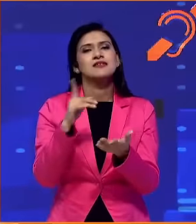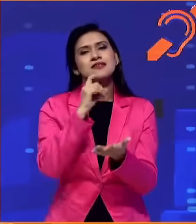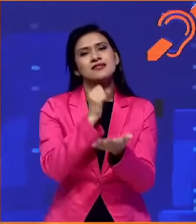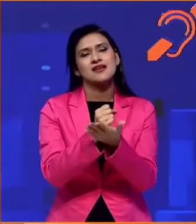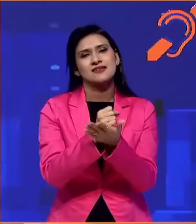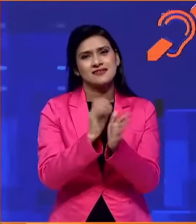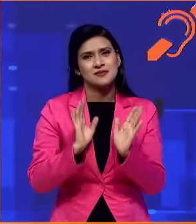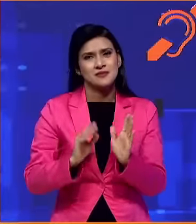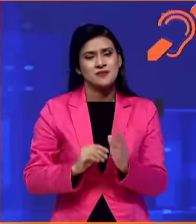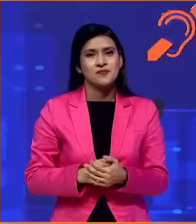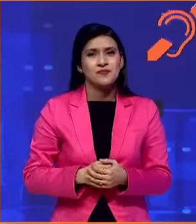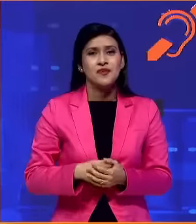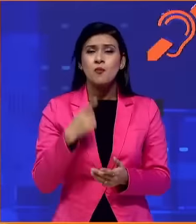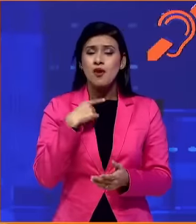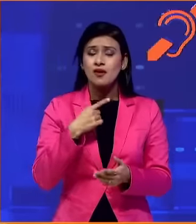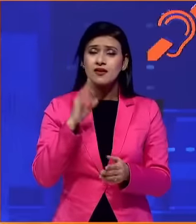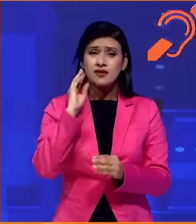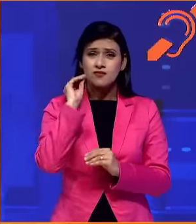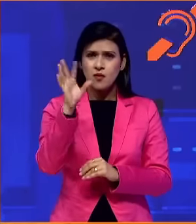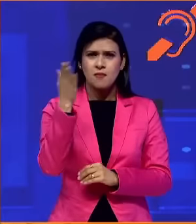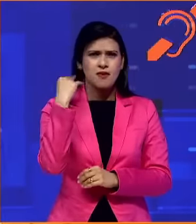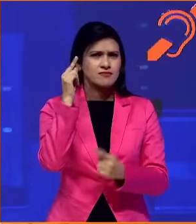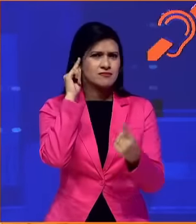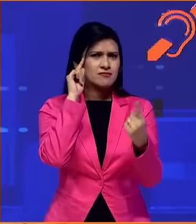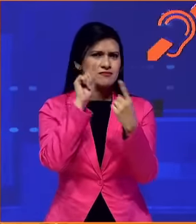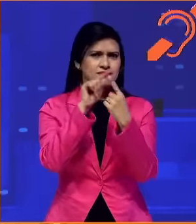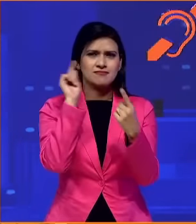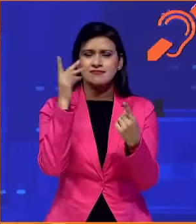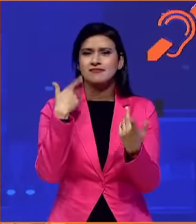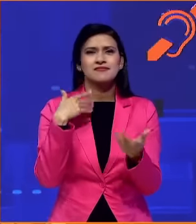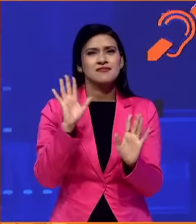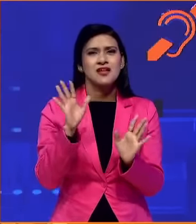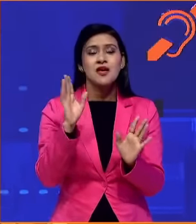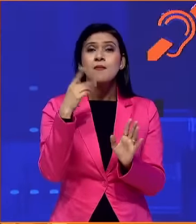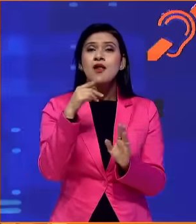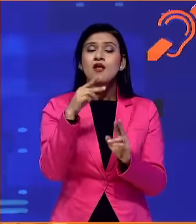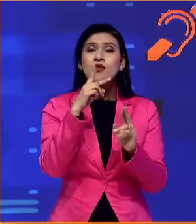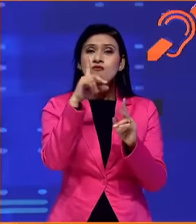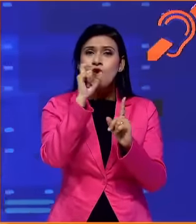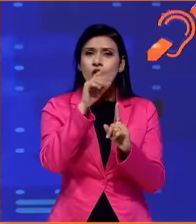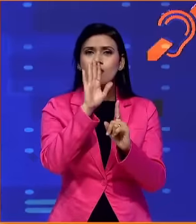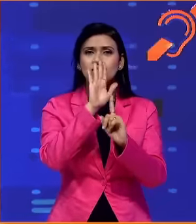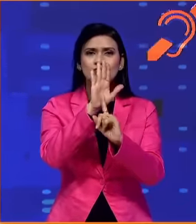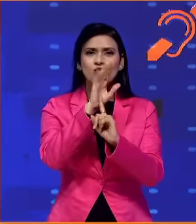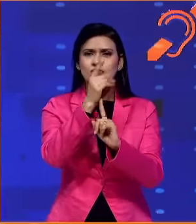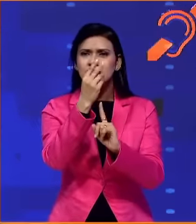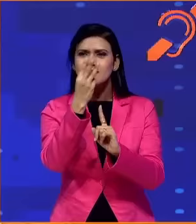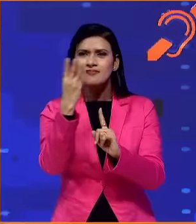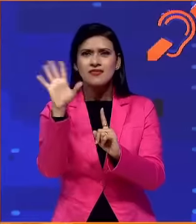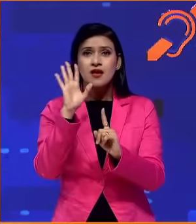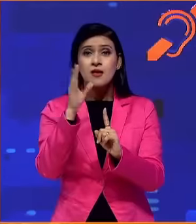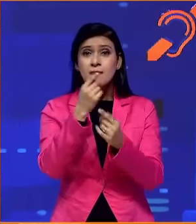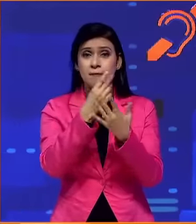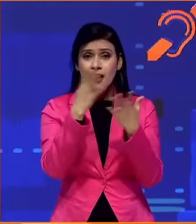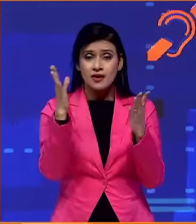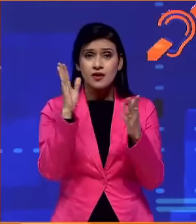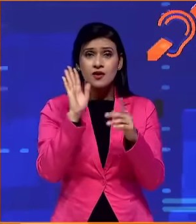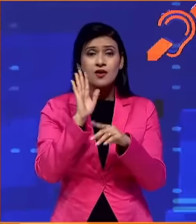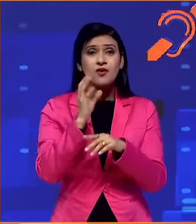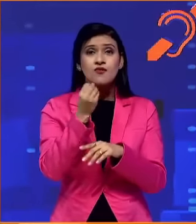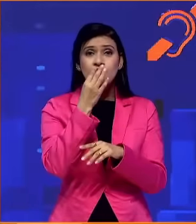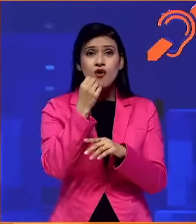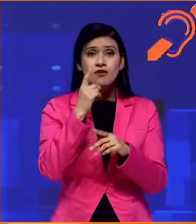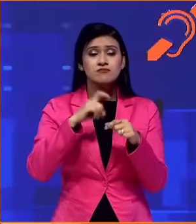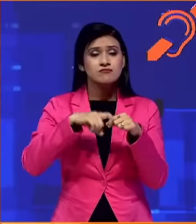मैंआपसेअसहमतहूँ। आपनेमुझेइन तीन-चार-पांचलोगोंकेनामदिखाएऔरपूछाकि इनसभीनेकांग्रेसपार्टीक्योंछोड़ी।आप मुझसे